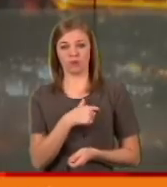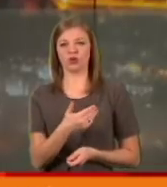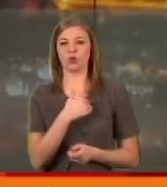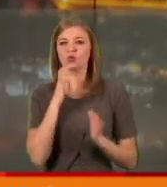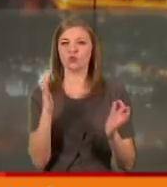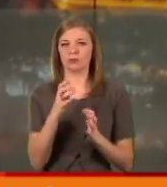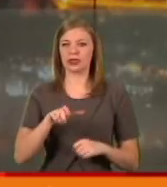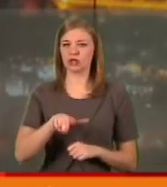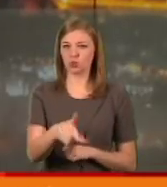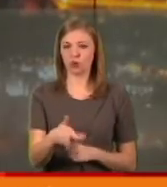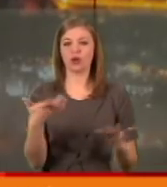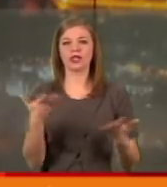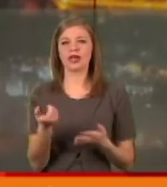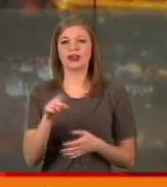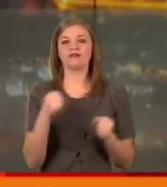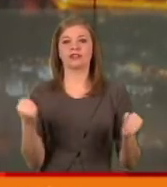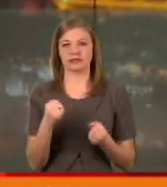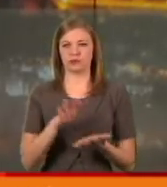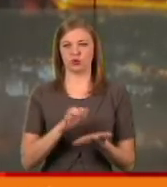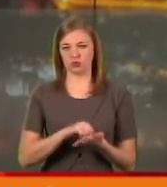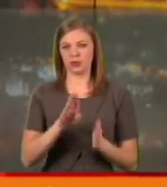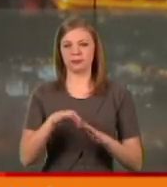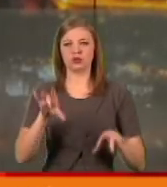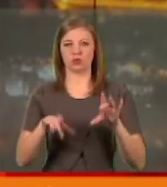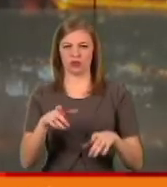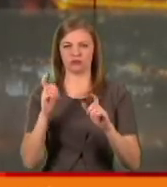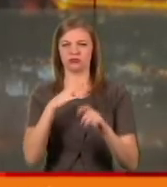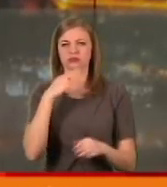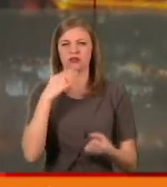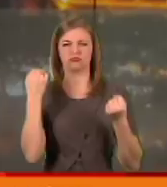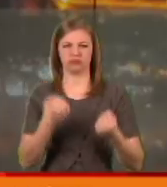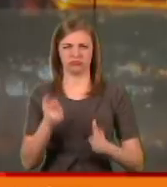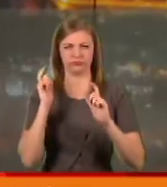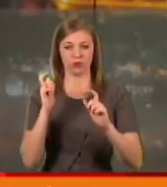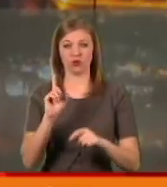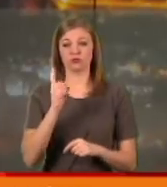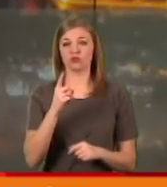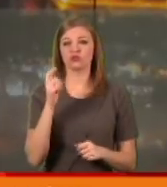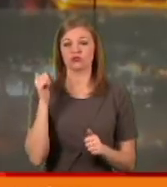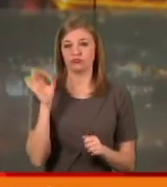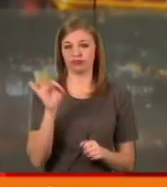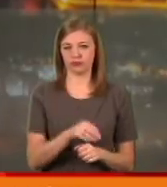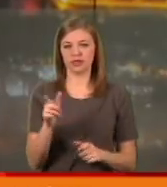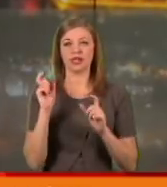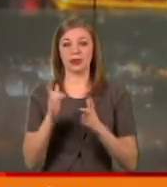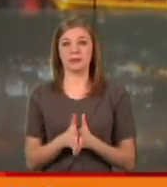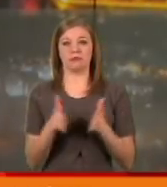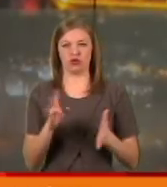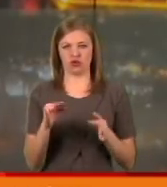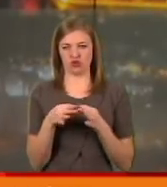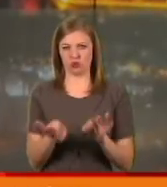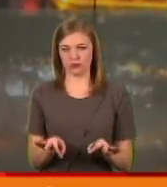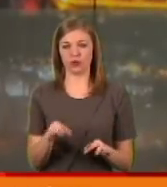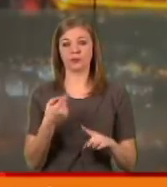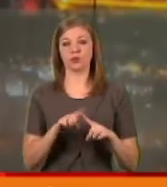вберегти дороги, які навіть узимку руйнуються під колесами багатотонних ваговозів. Адже часто водії везуть більше, ніж